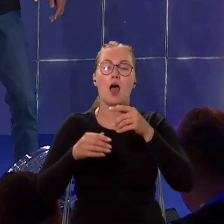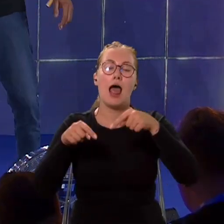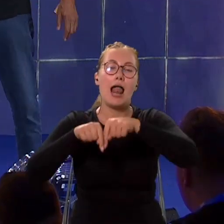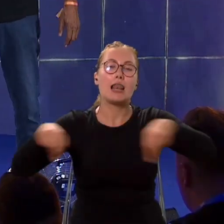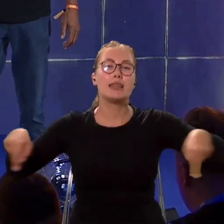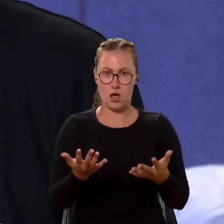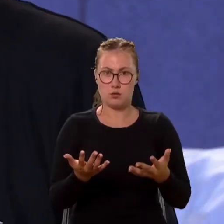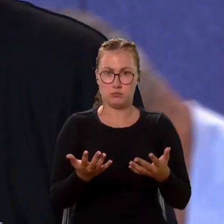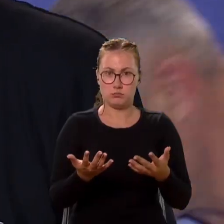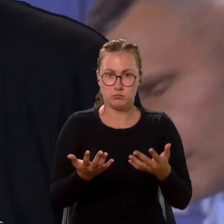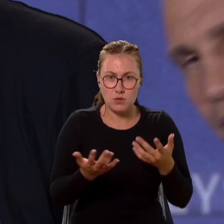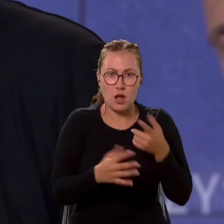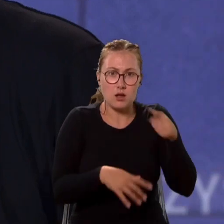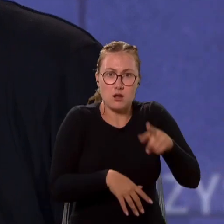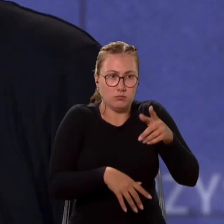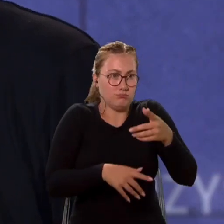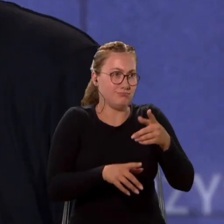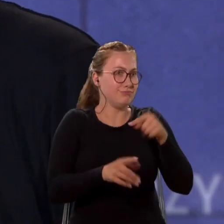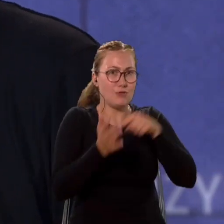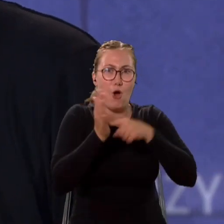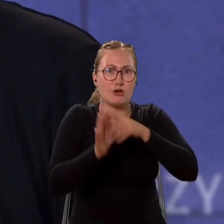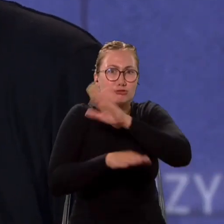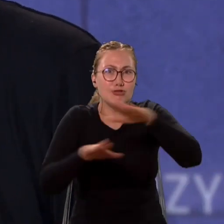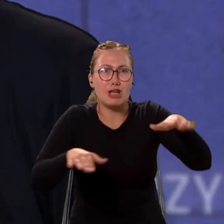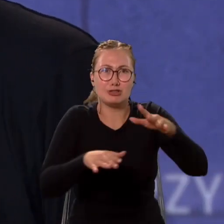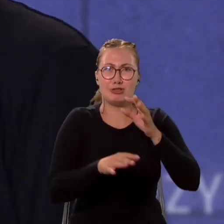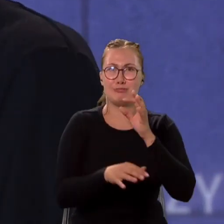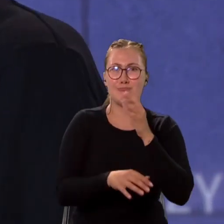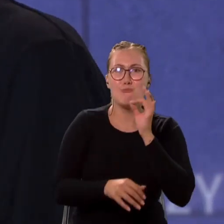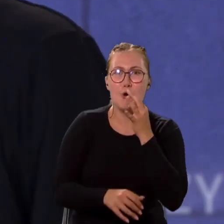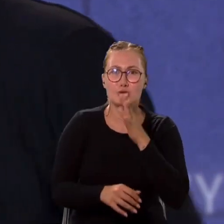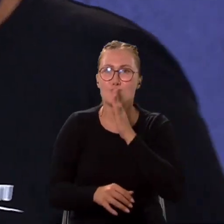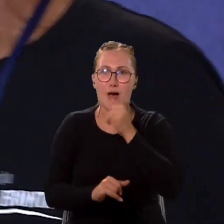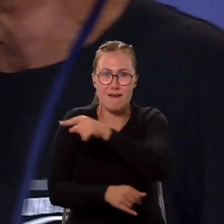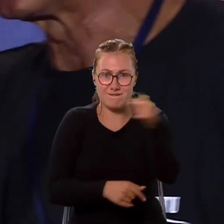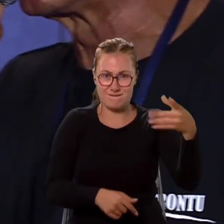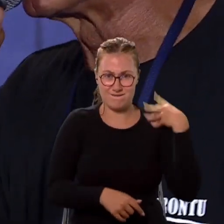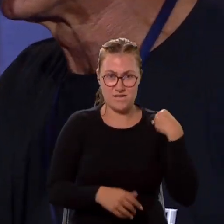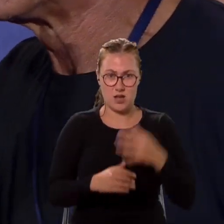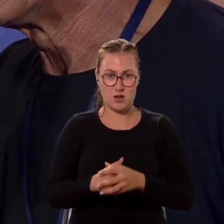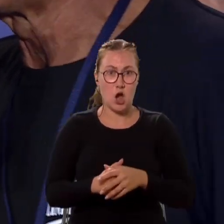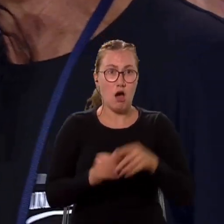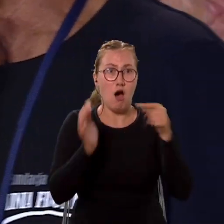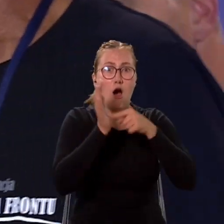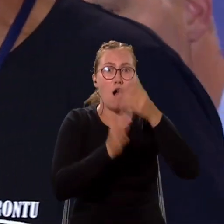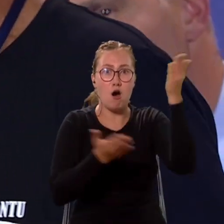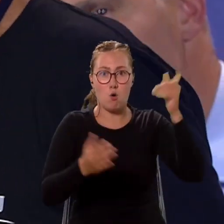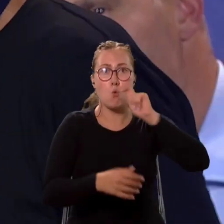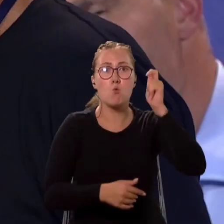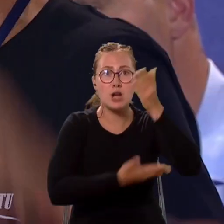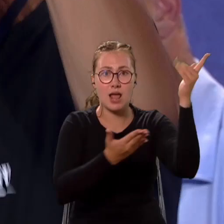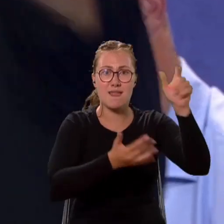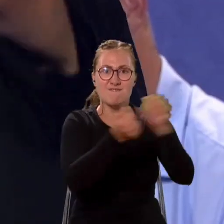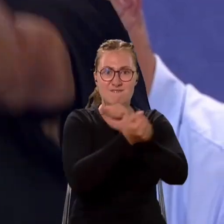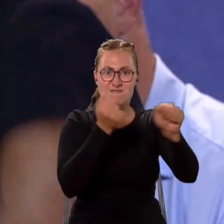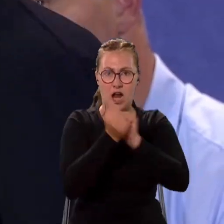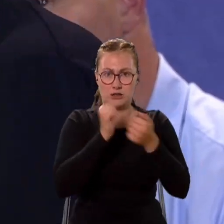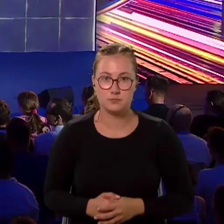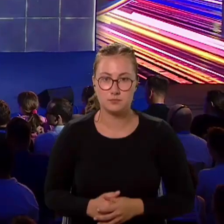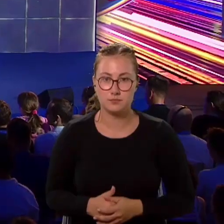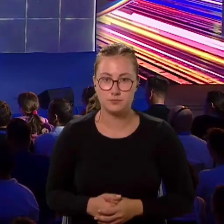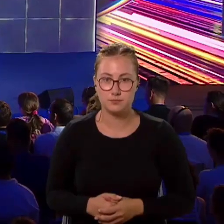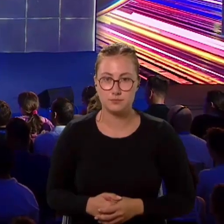batalionu Donbas. Bo ta wojna przyjdzie do nas. Oni, Ukraińcy, walczą za nas. Naprawdę. Sława